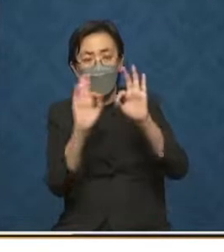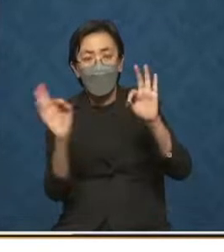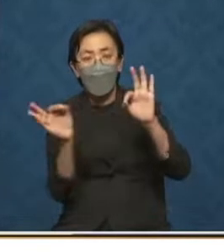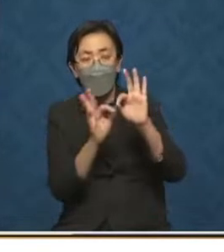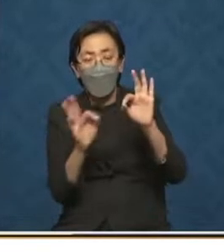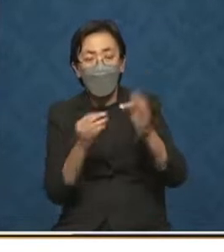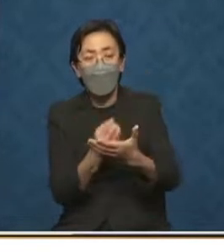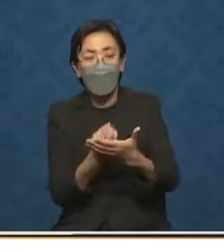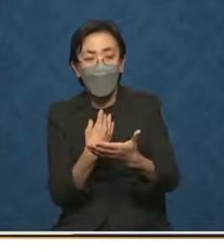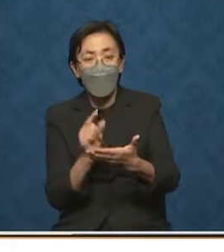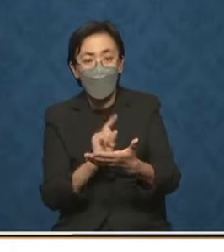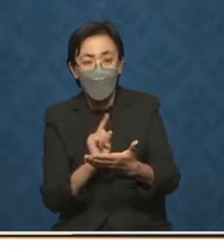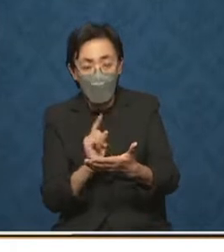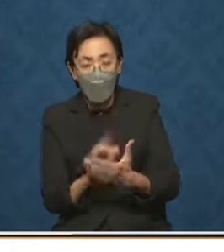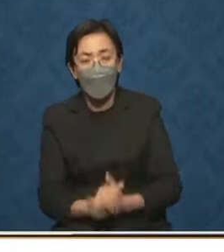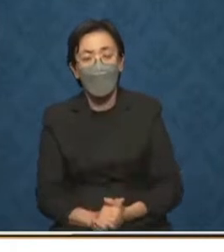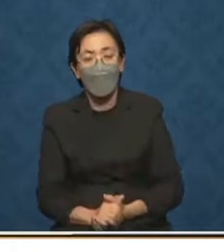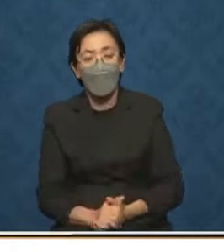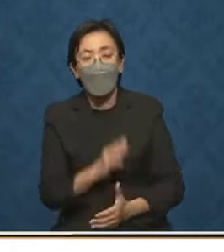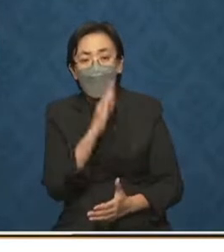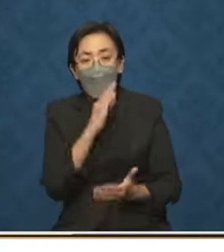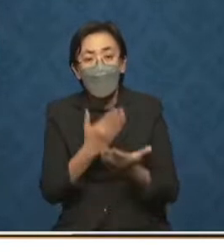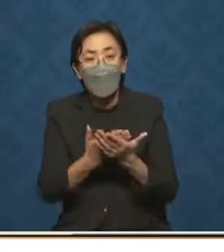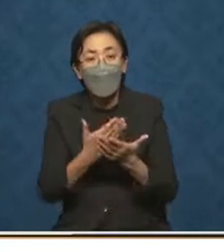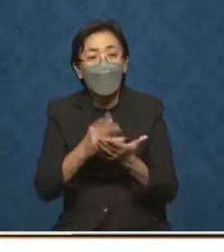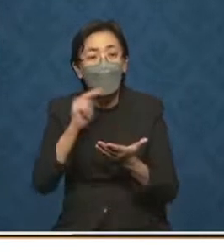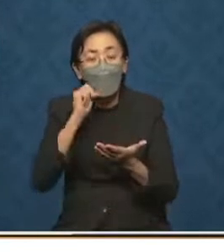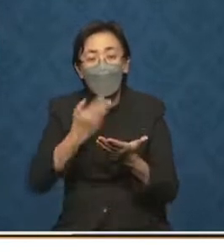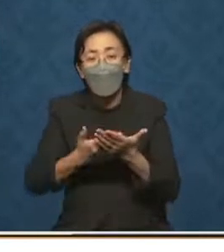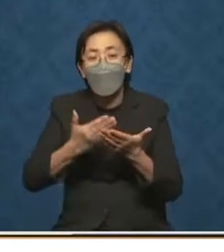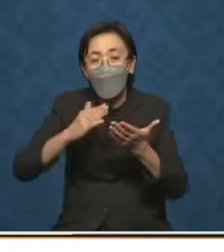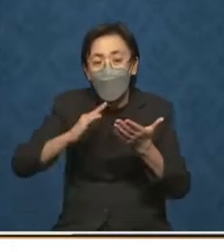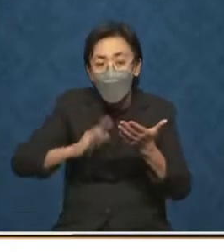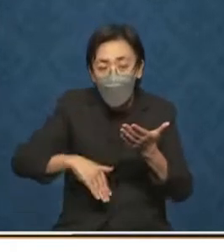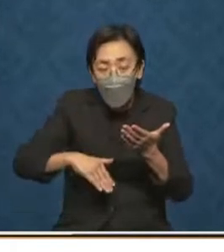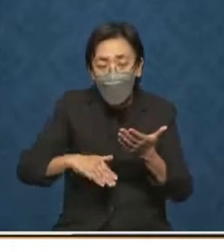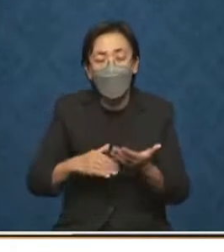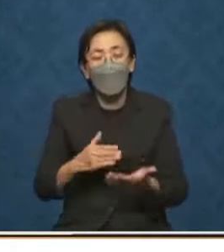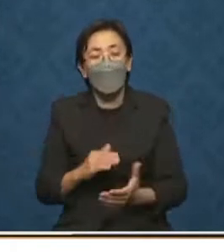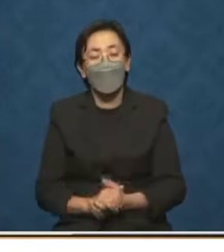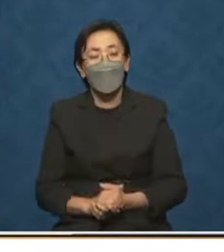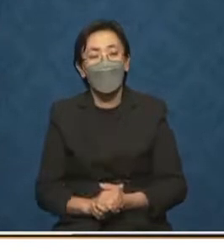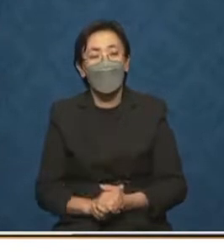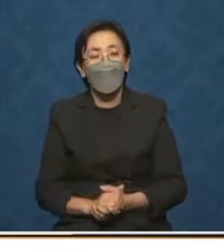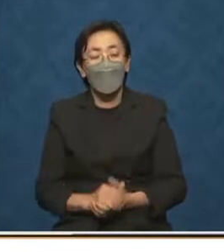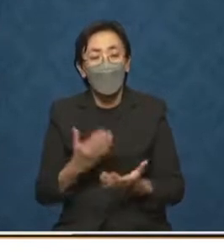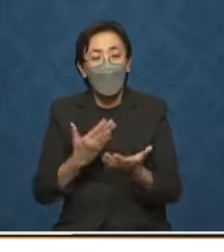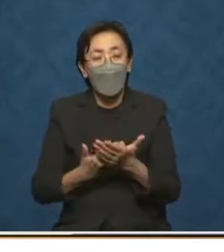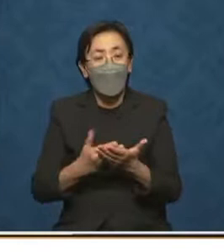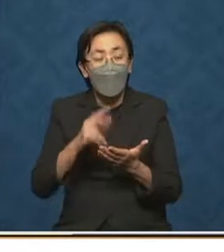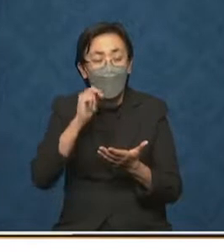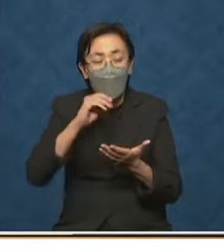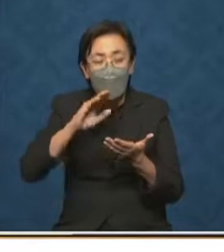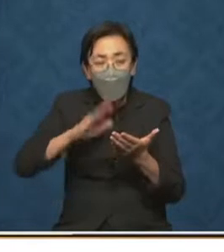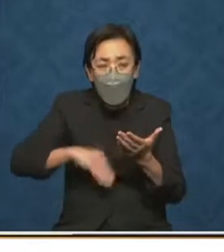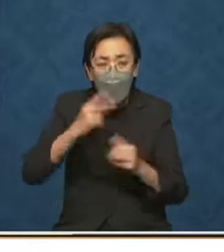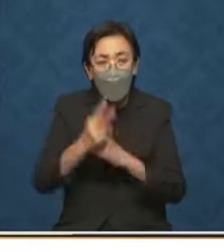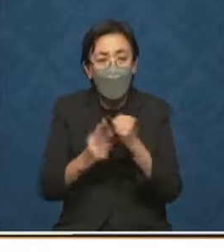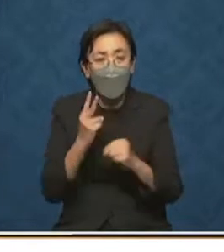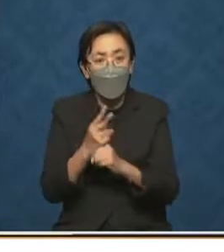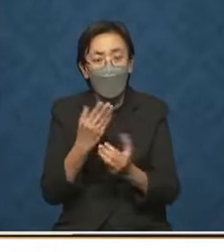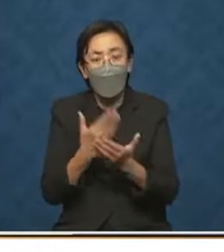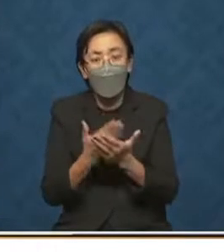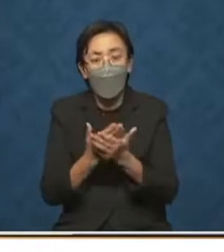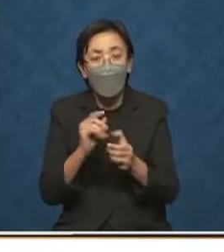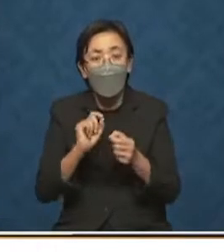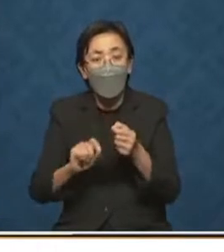บการที่จะรถค่าน้ำให้กบกปรรา2ปีนั้นจะประหัดข้าใช้